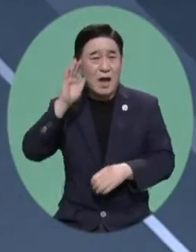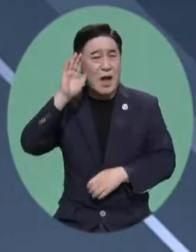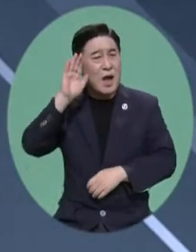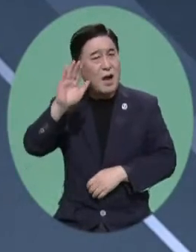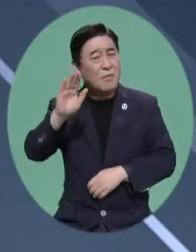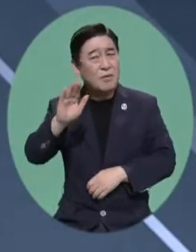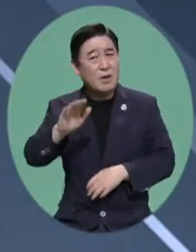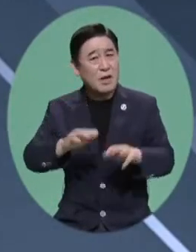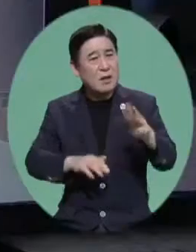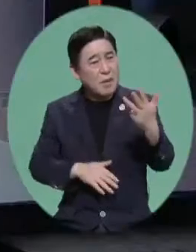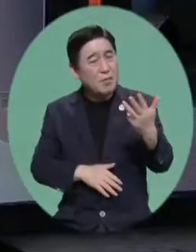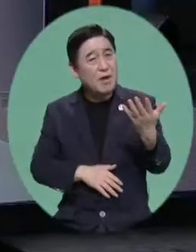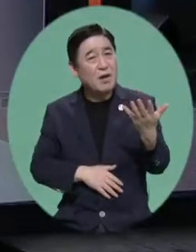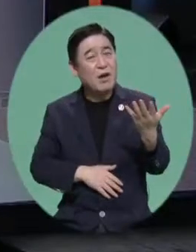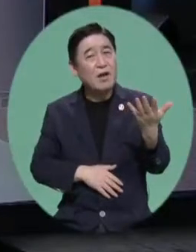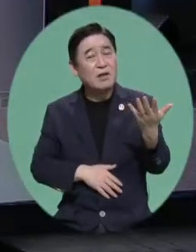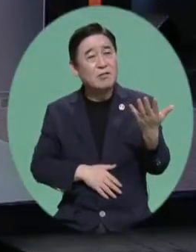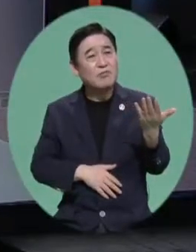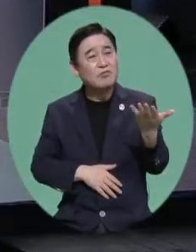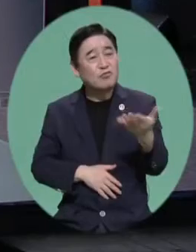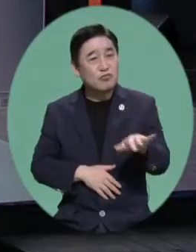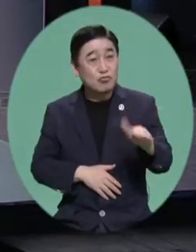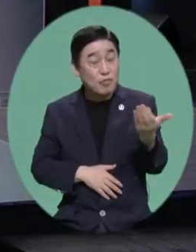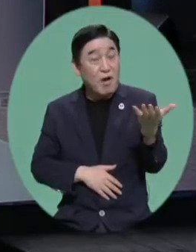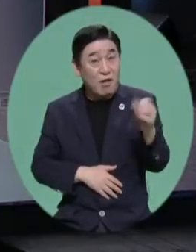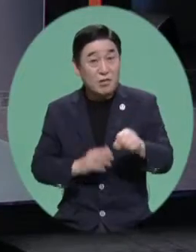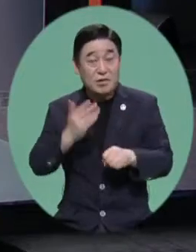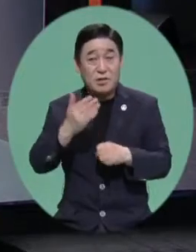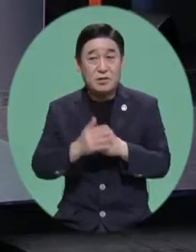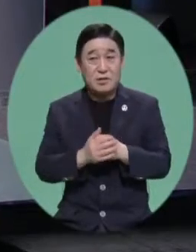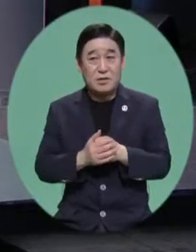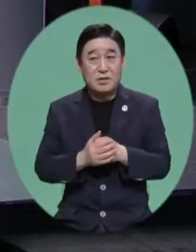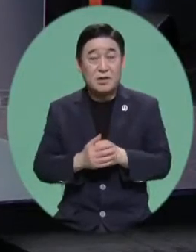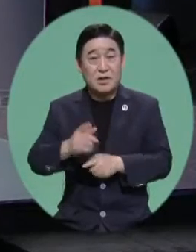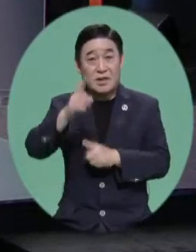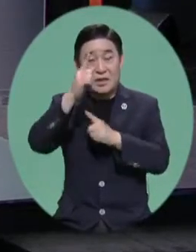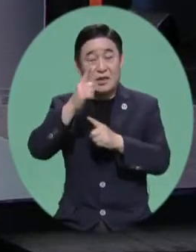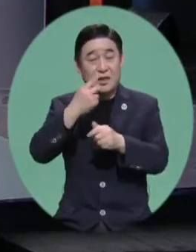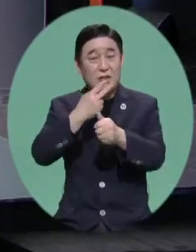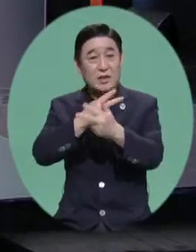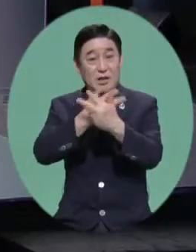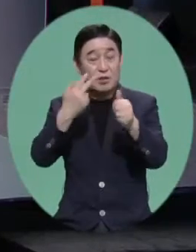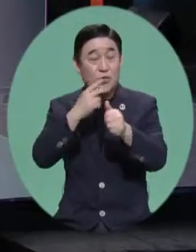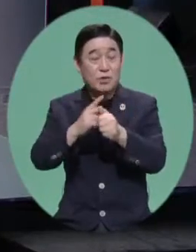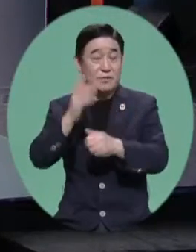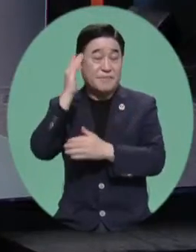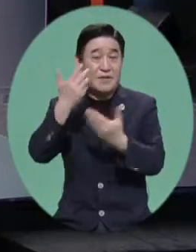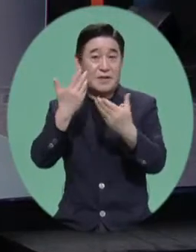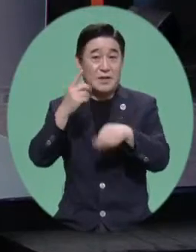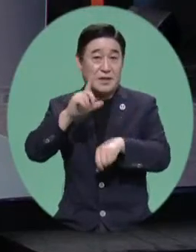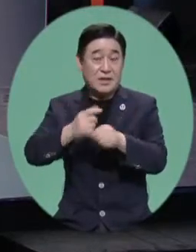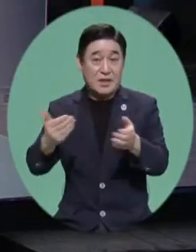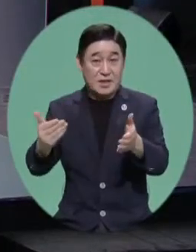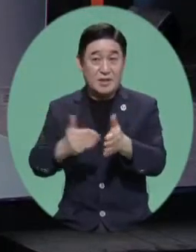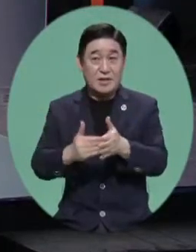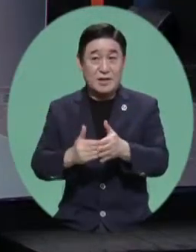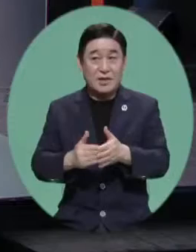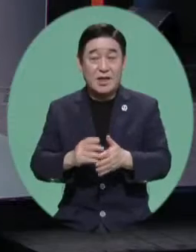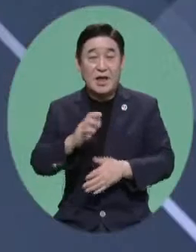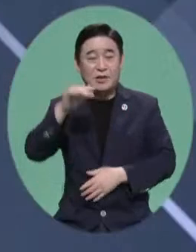앞으로 8 9 백조가 될 거예요 4 이제 뭐 발언 시간 모두 사용 하셨구요 이어서 안철수 후보에게 발언권